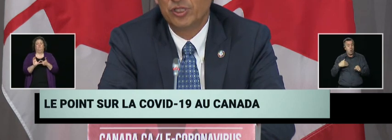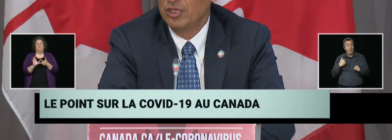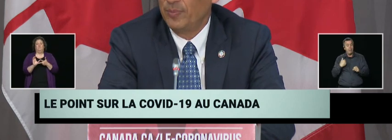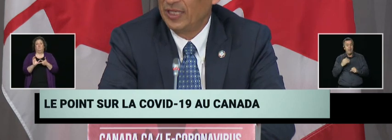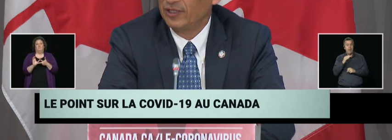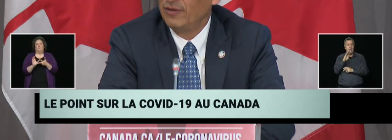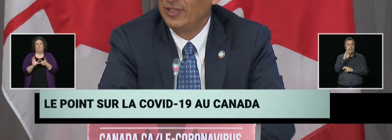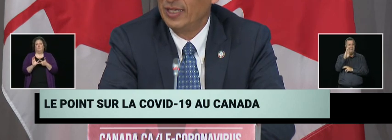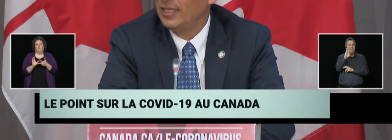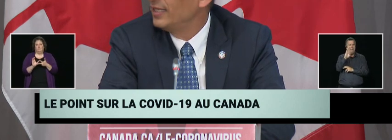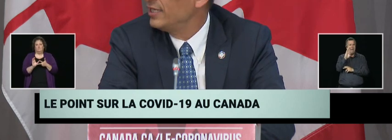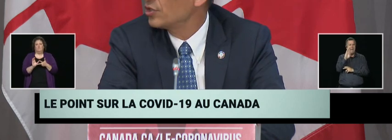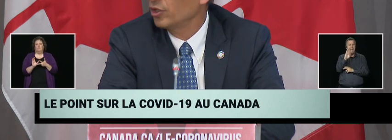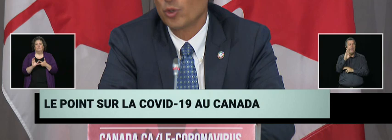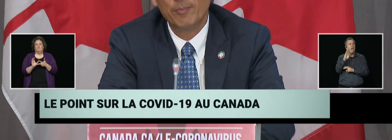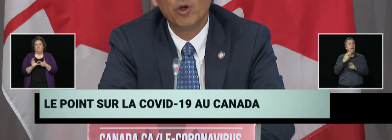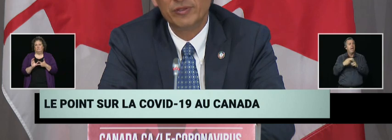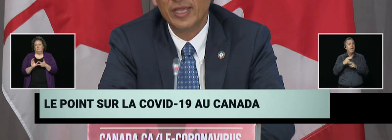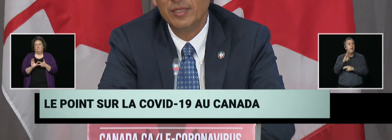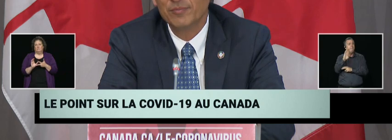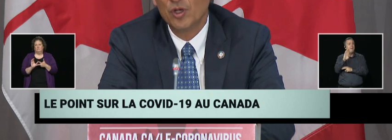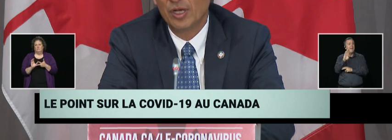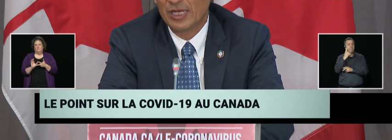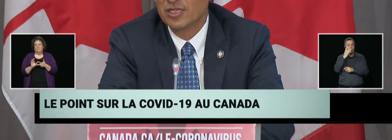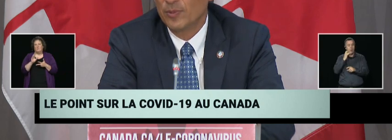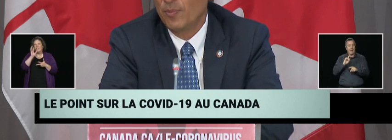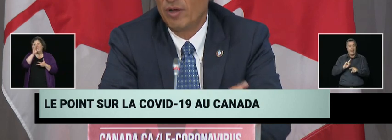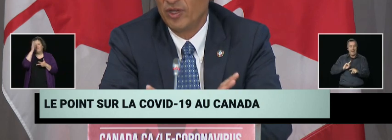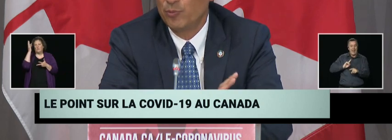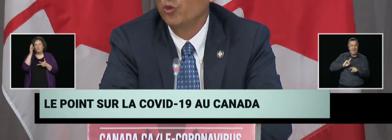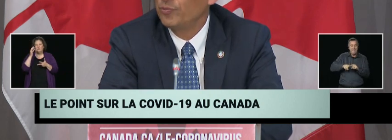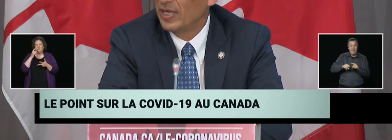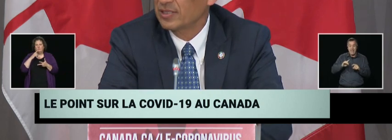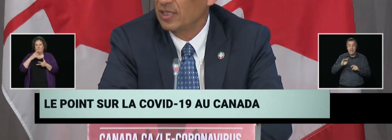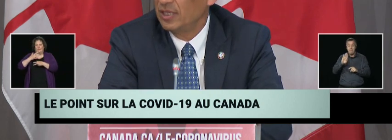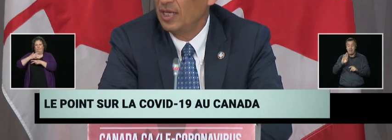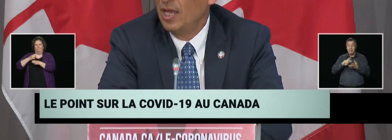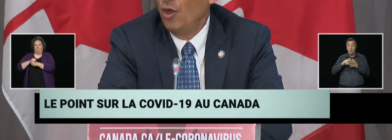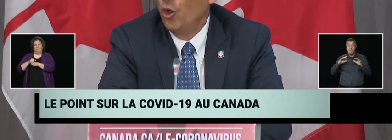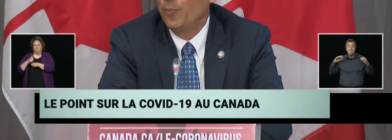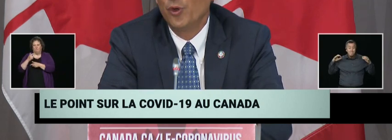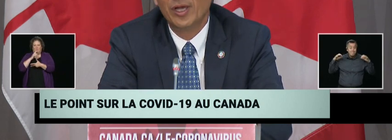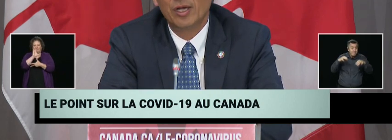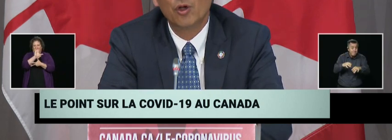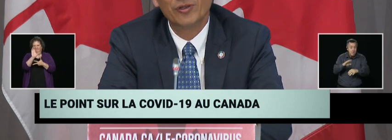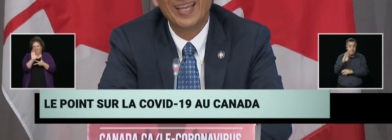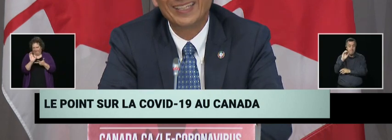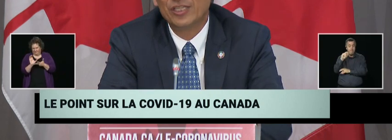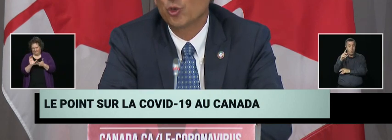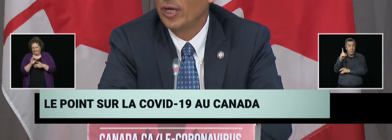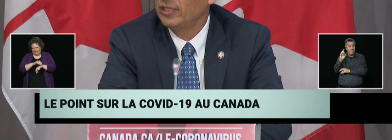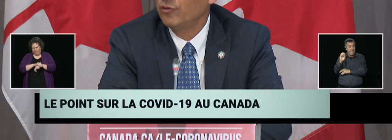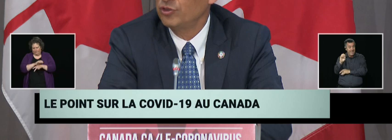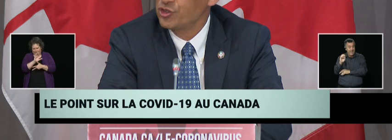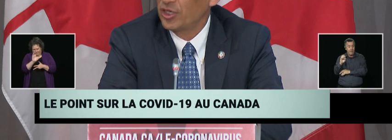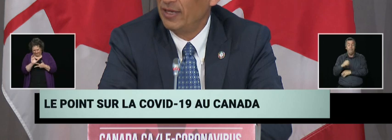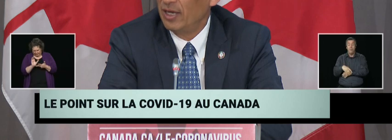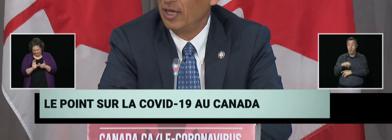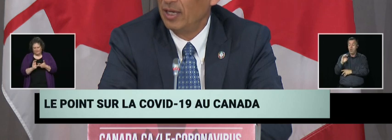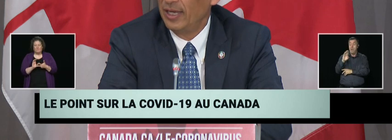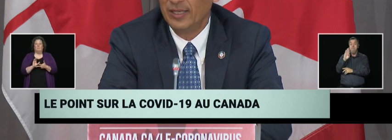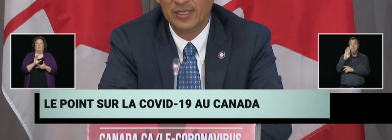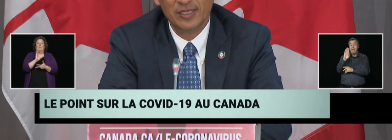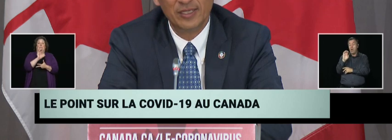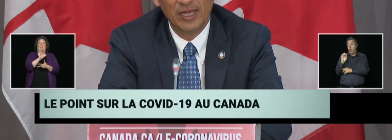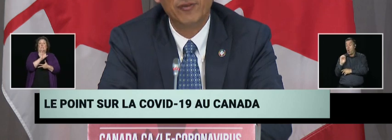peut-être éviter les endroits bondés, un rassemblement avec beaucoup de personnes. Eux, un contact étroit, il faut toujours